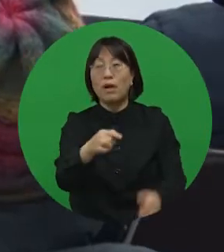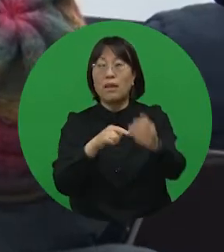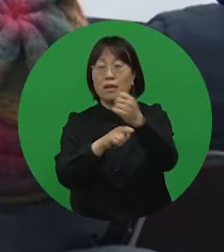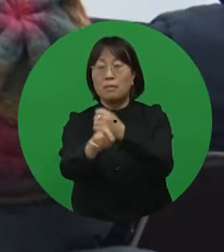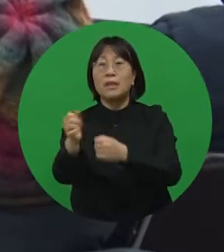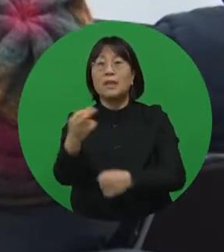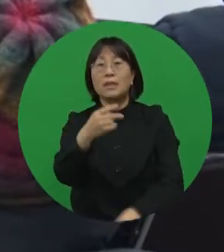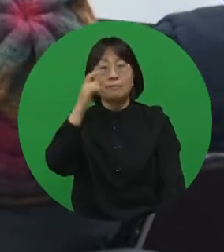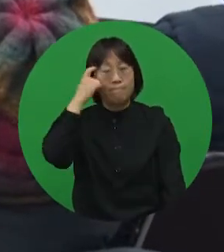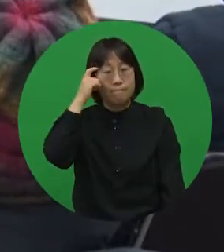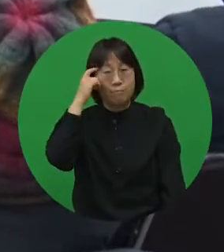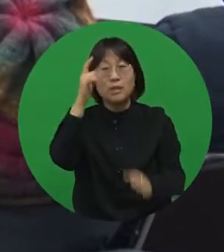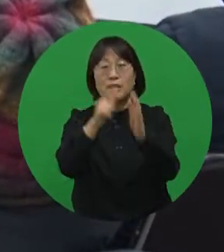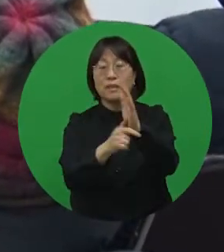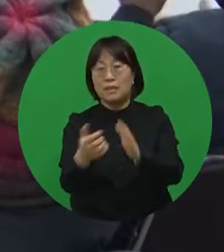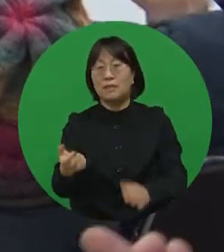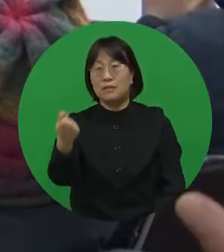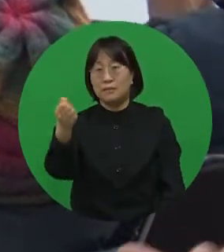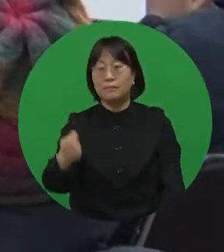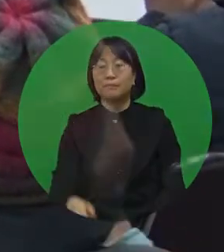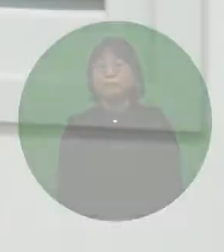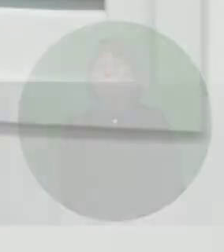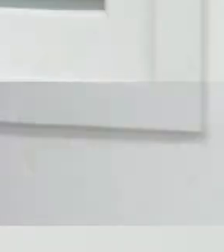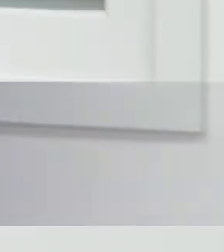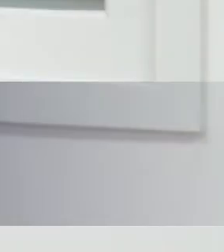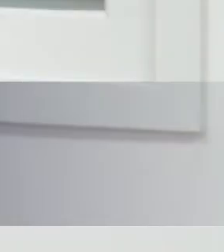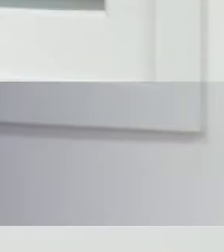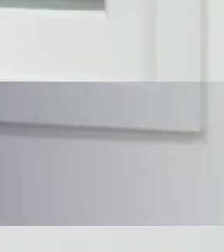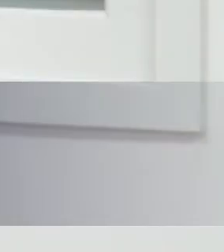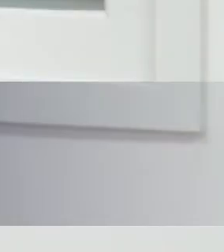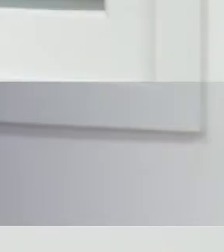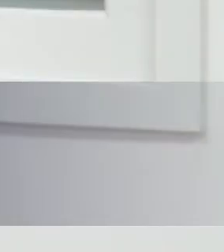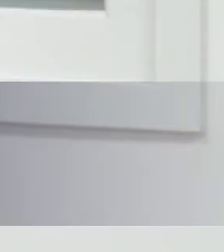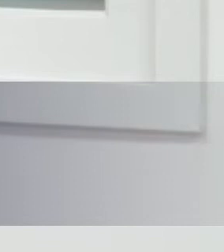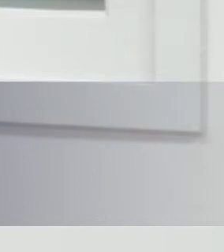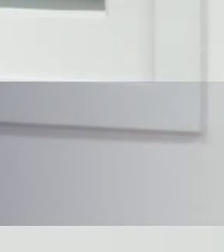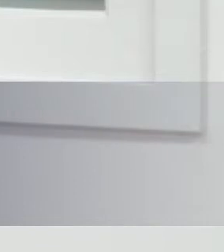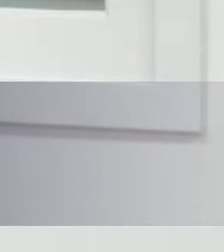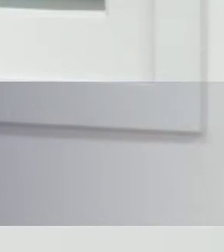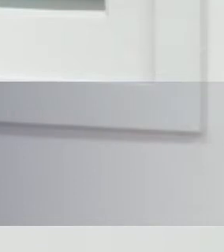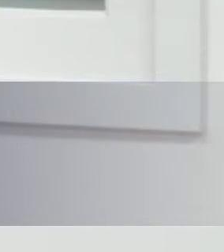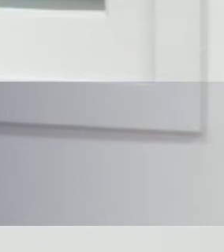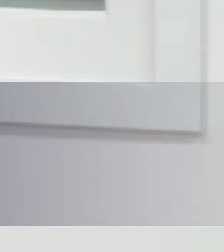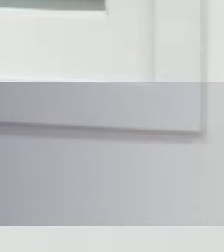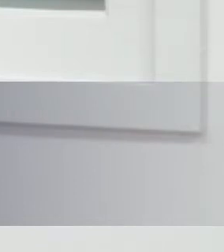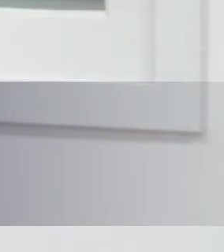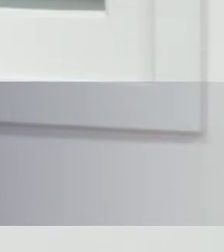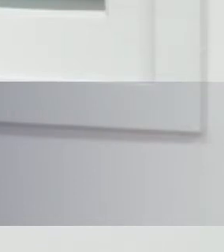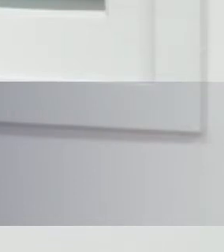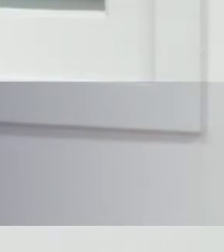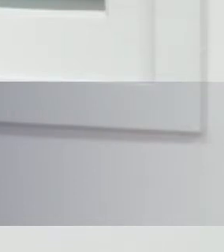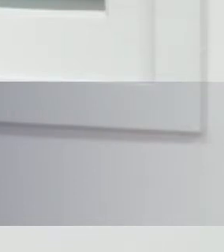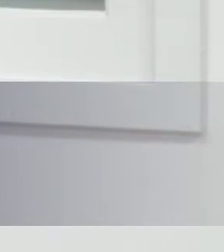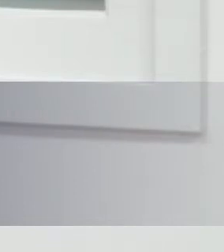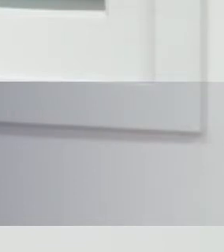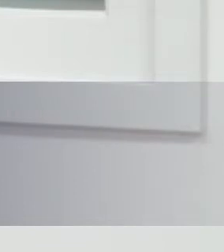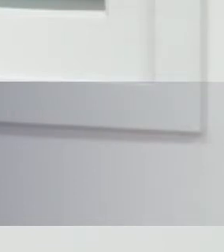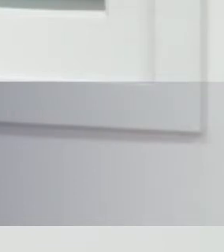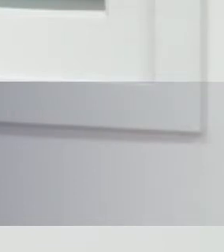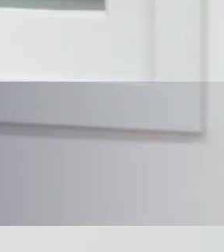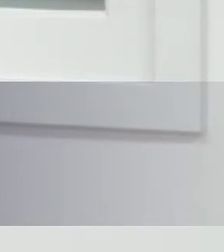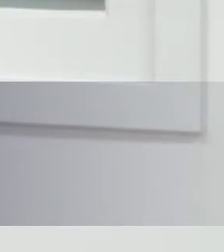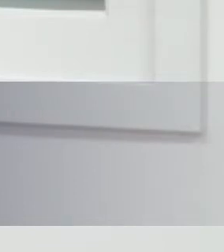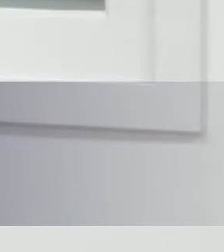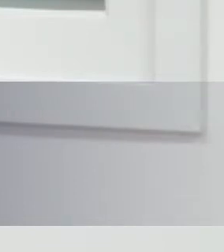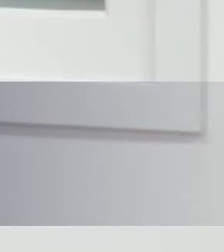의미를 다시금 되새길 수 있도록 이어졌습니다. 그래서 구로시장이 올해 경자 내내